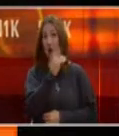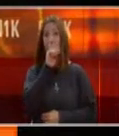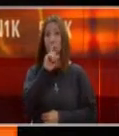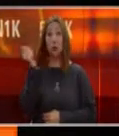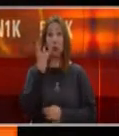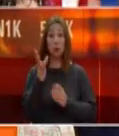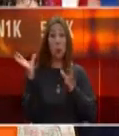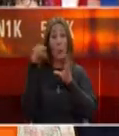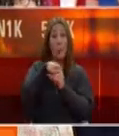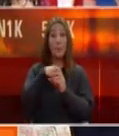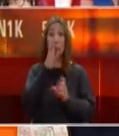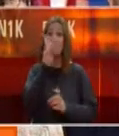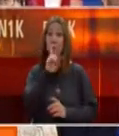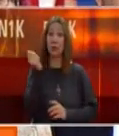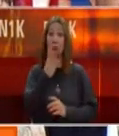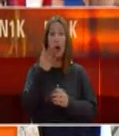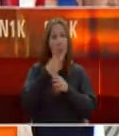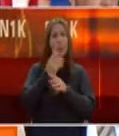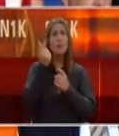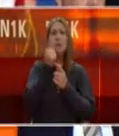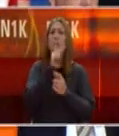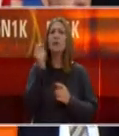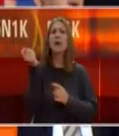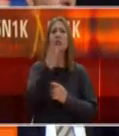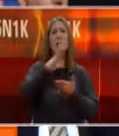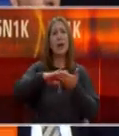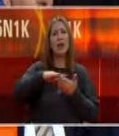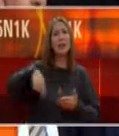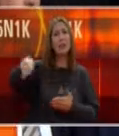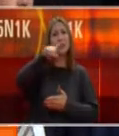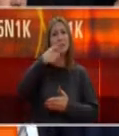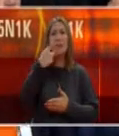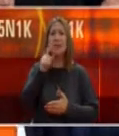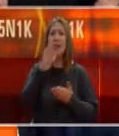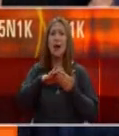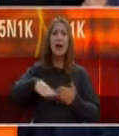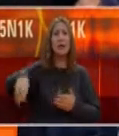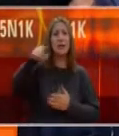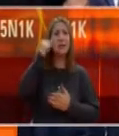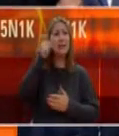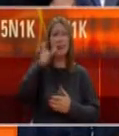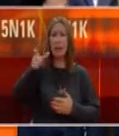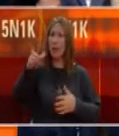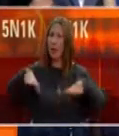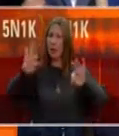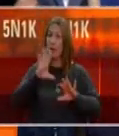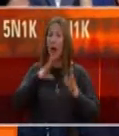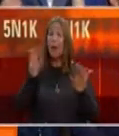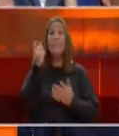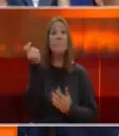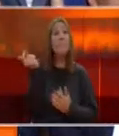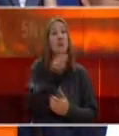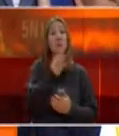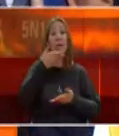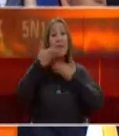kişiyi bulduk ve daha yüzlerce insan var aslında. Ve evet, yüzlerce binlerce insanda da bunun potansiyeli var. Ancak pek çok kişide ve pek